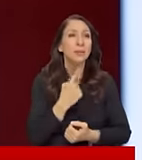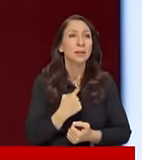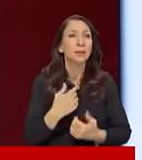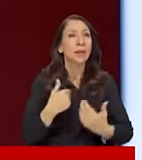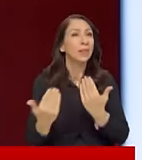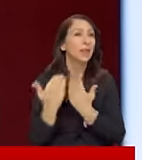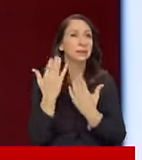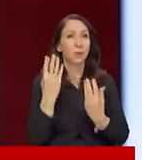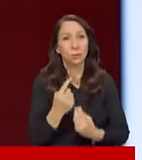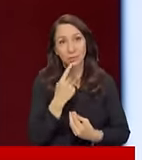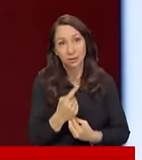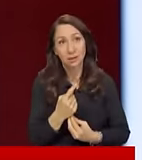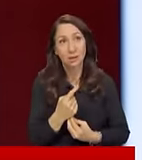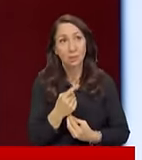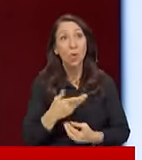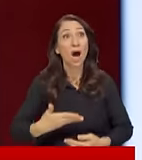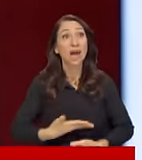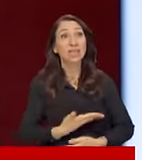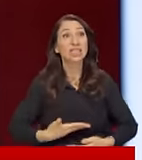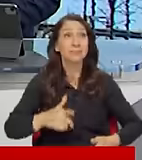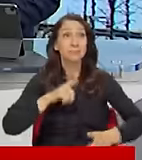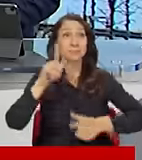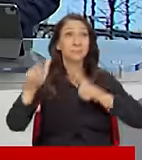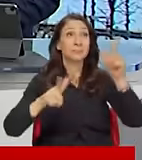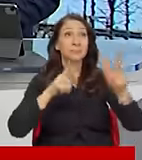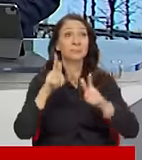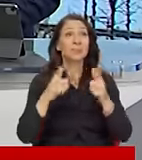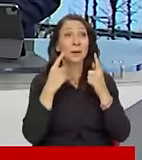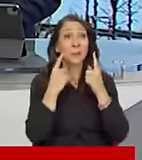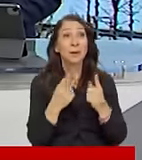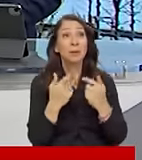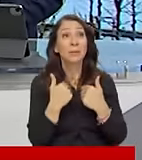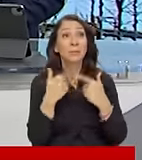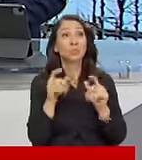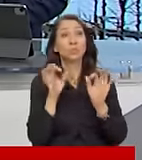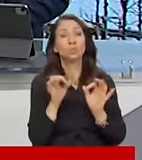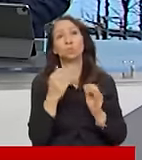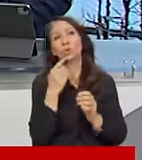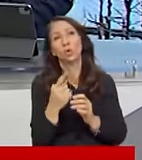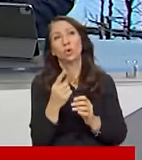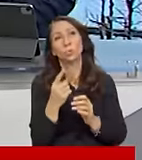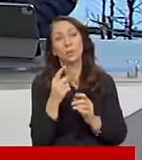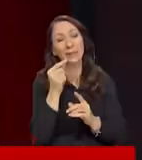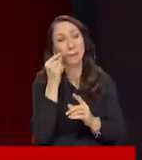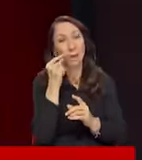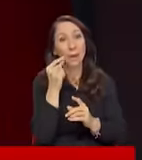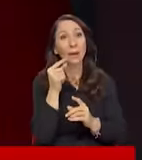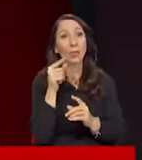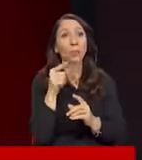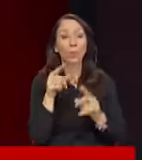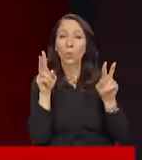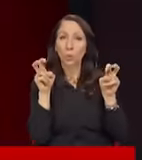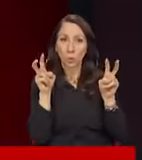Bana destek yollayın dedi. Yani bu açız feryadı. Bakın ben hatta bunu şöyle tarifliyorum İlker Bey. Yani bu